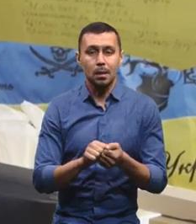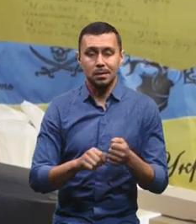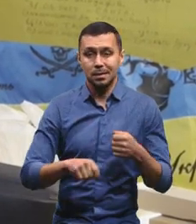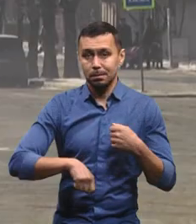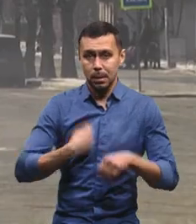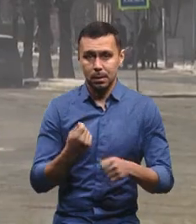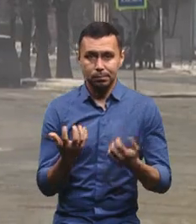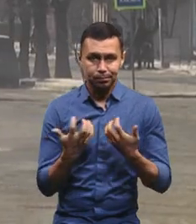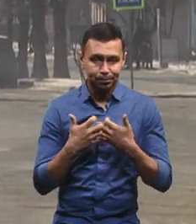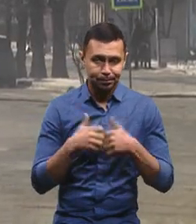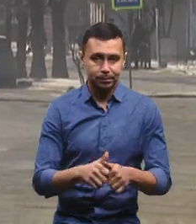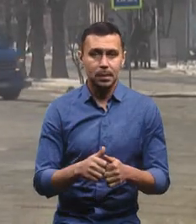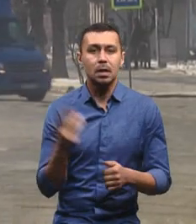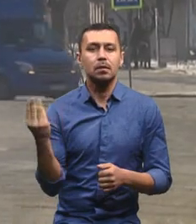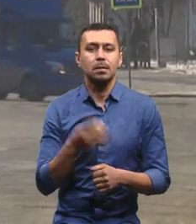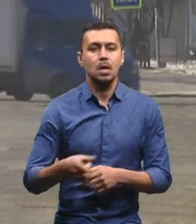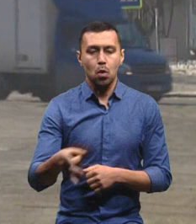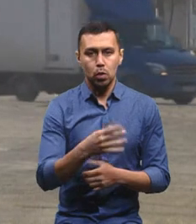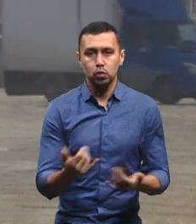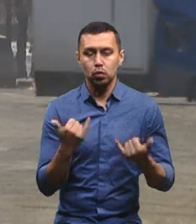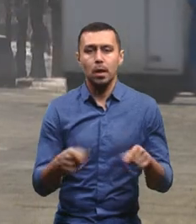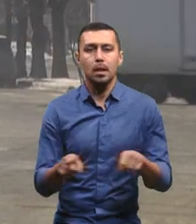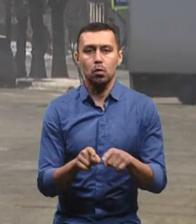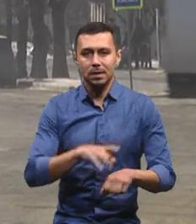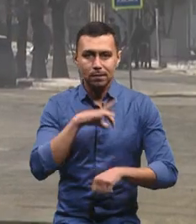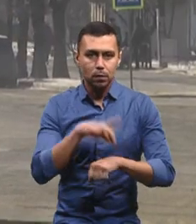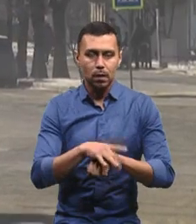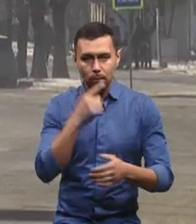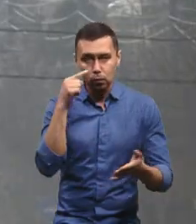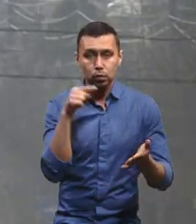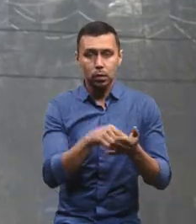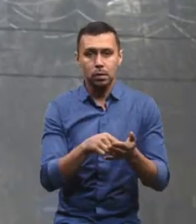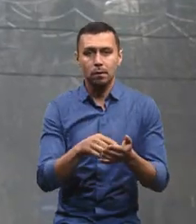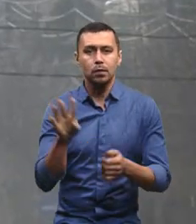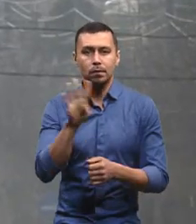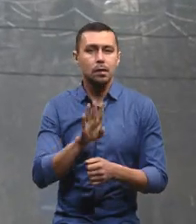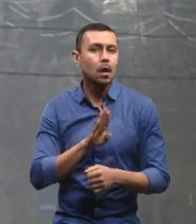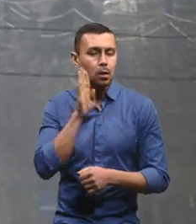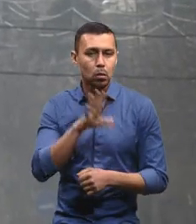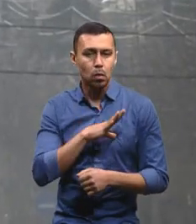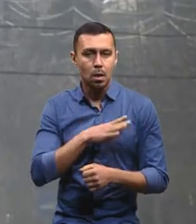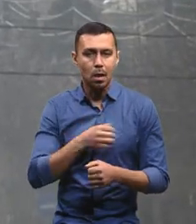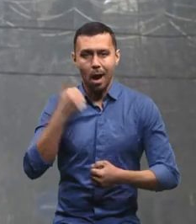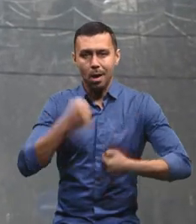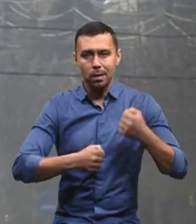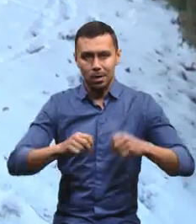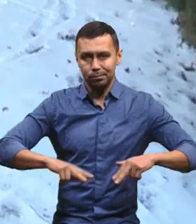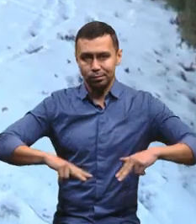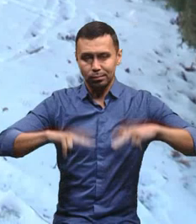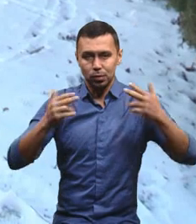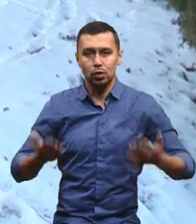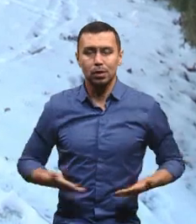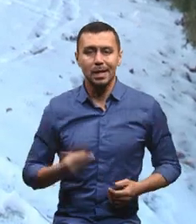підраховуються шепетівському районі сьогодні також зафіксували влучання о четвертій ранку була Атака шахідів жителька